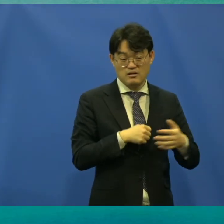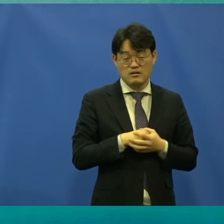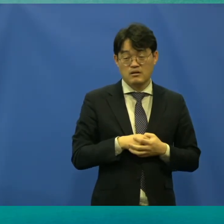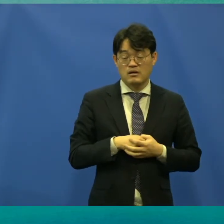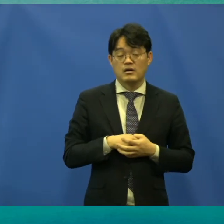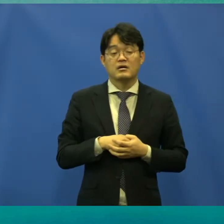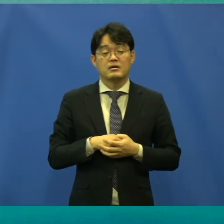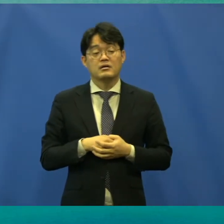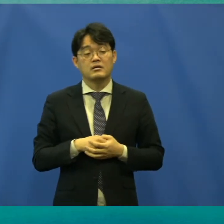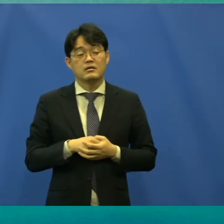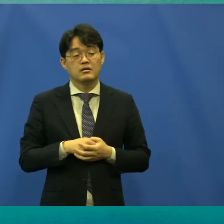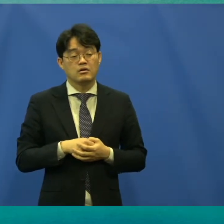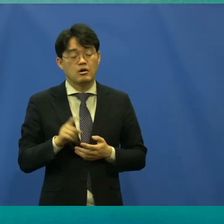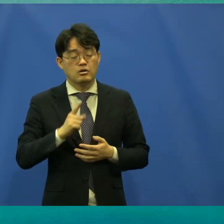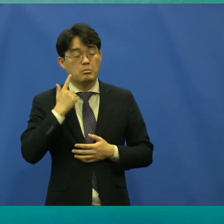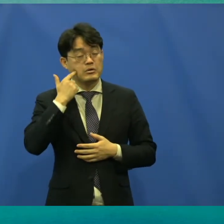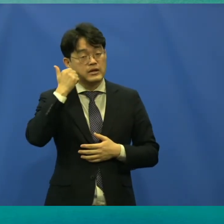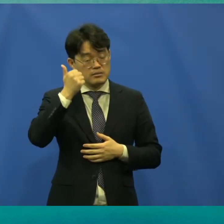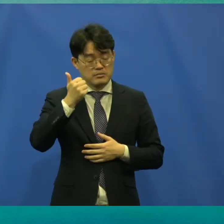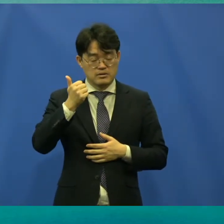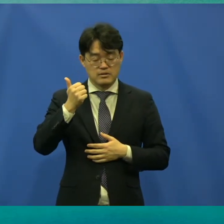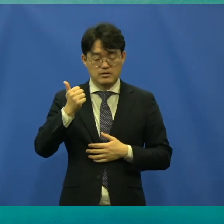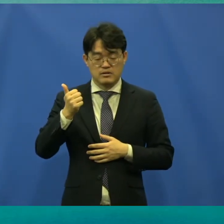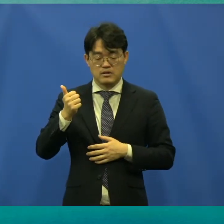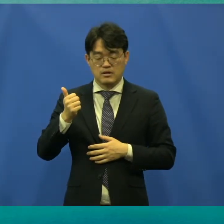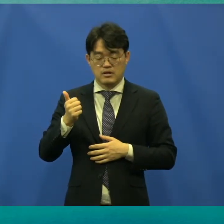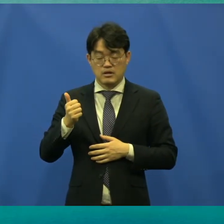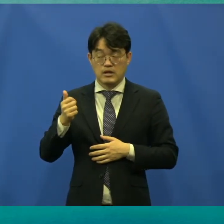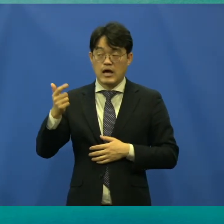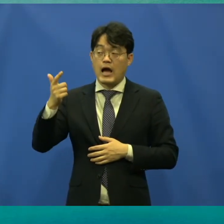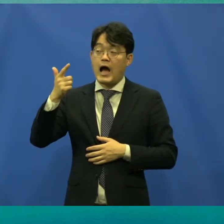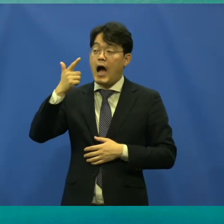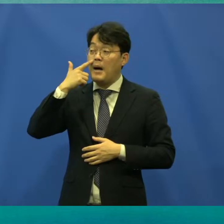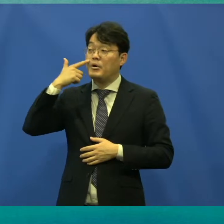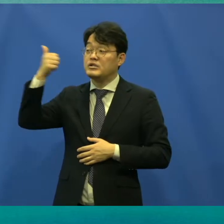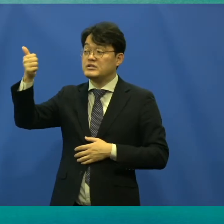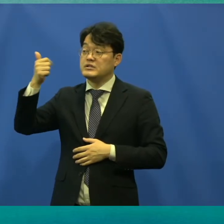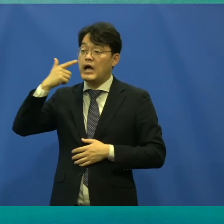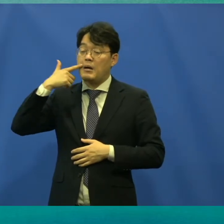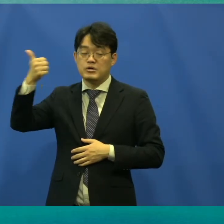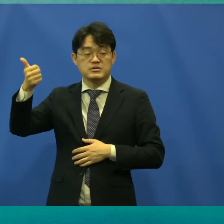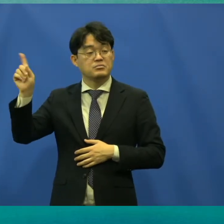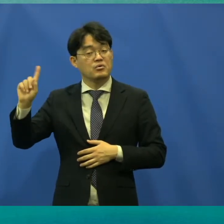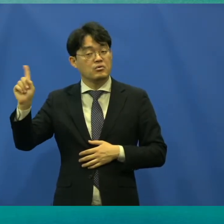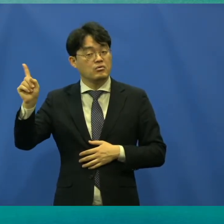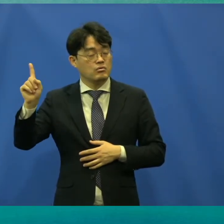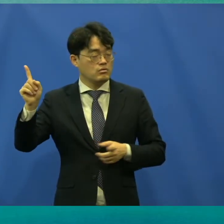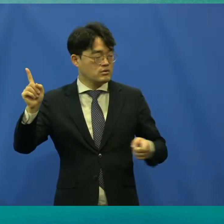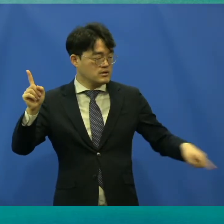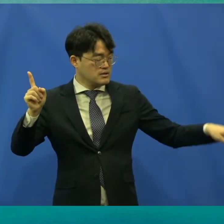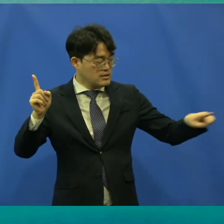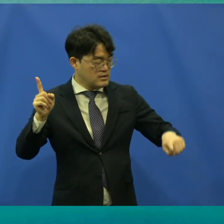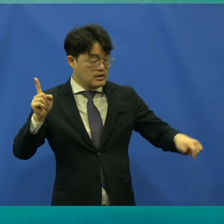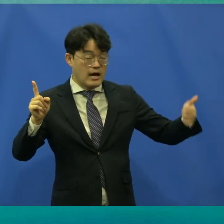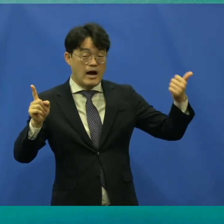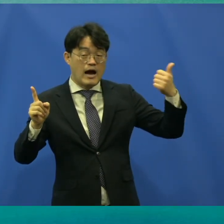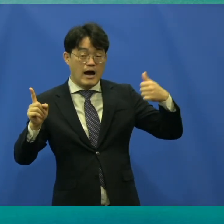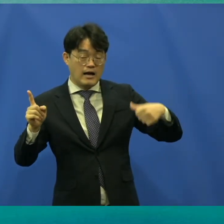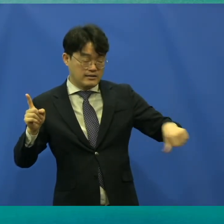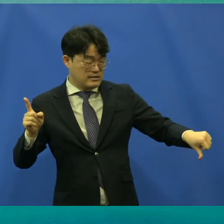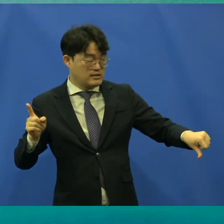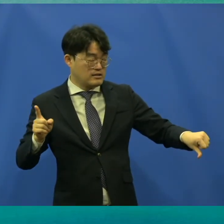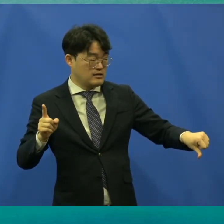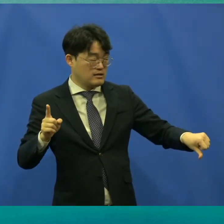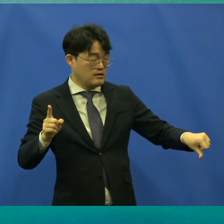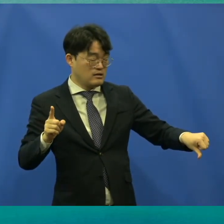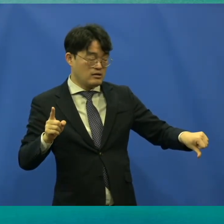당부 아버지. 실성한 아버지, 크레이지 러브. 남들이 보면